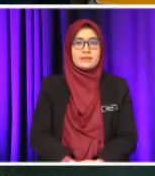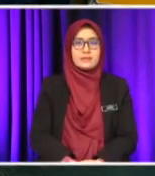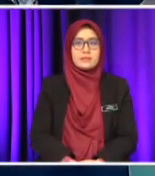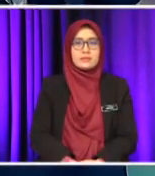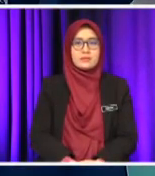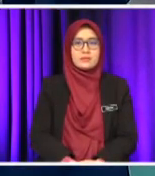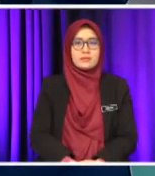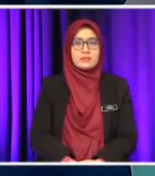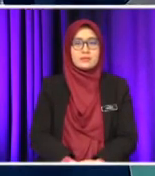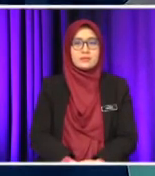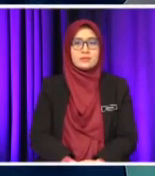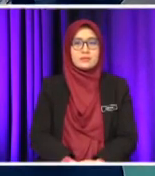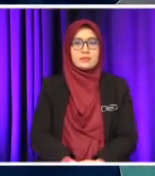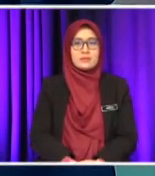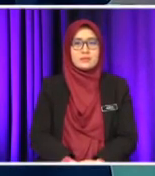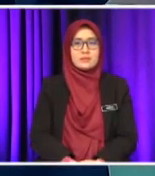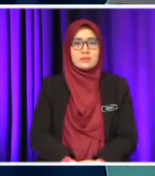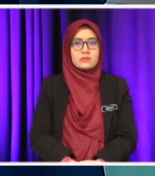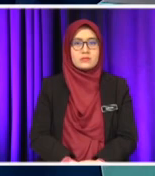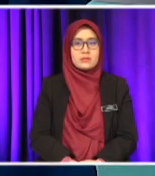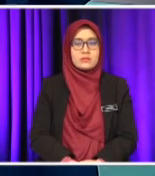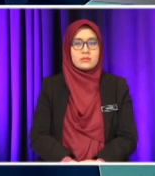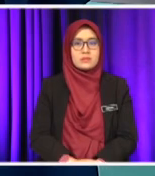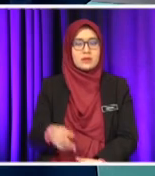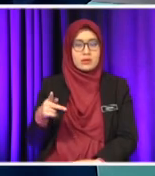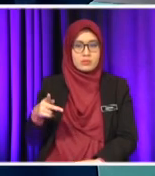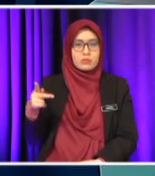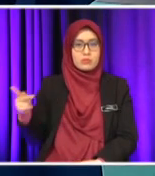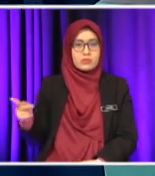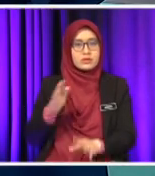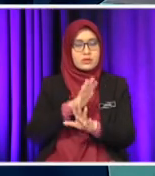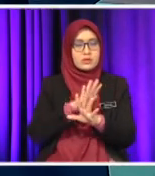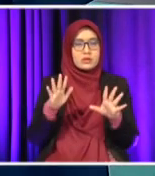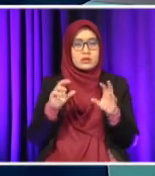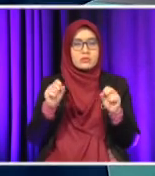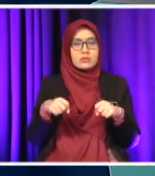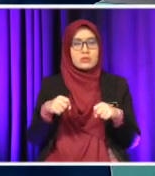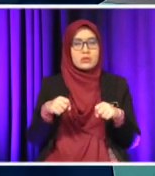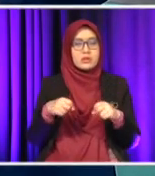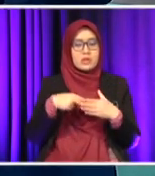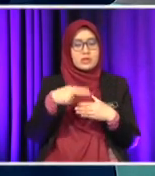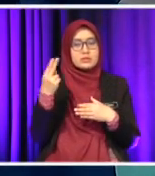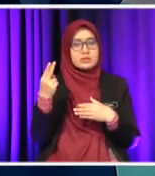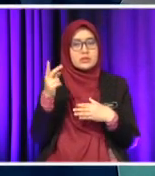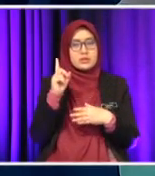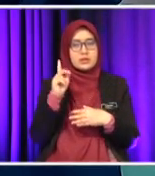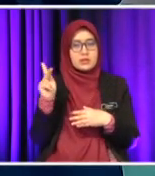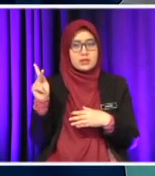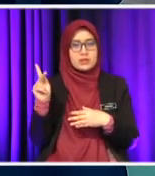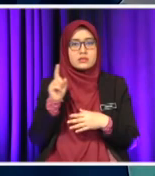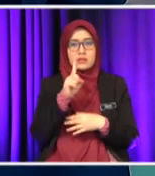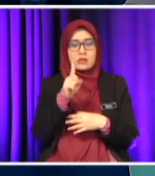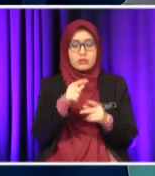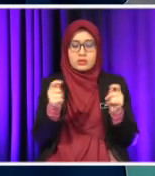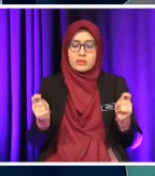eee satu-satu produk itu tidak dihasilkan setempat maksudnya dia dihasilkan di di tempat yang lain dan perlu di